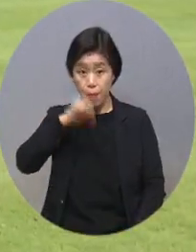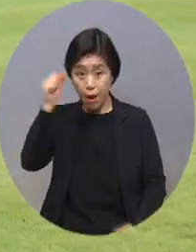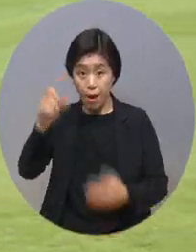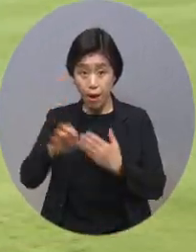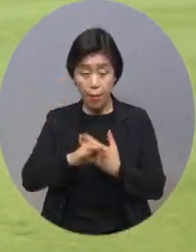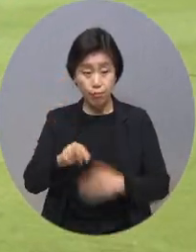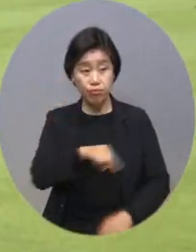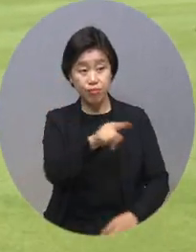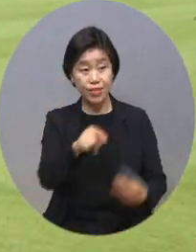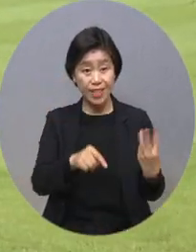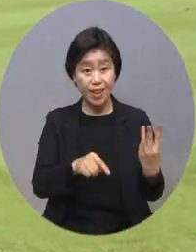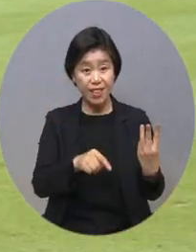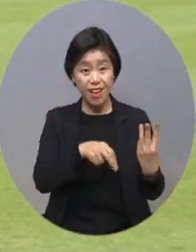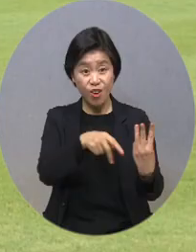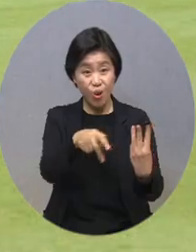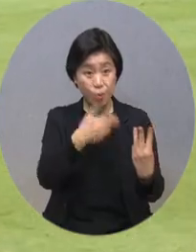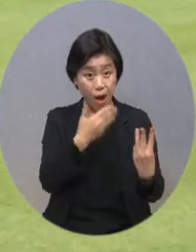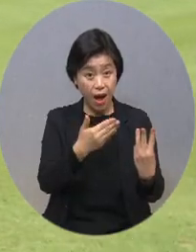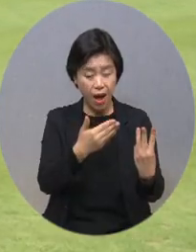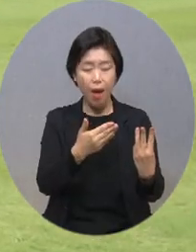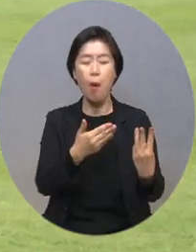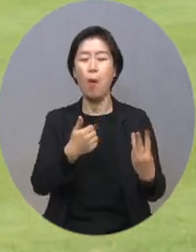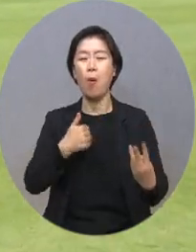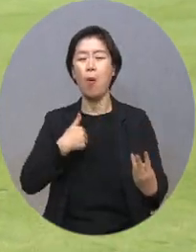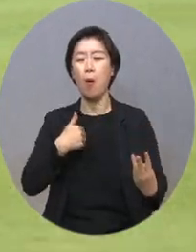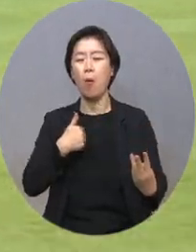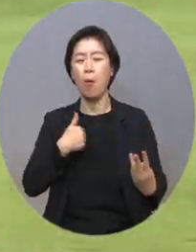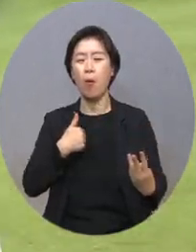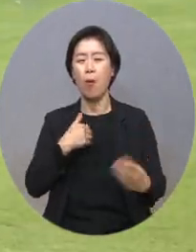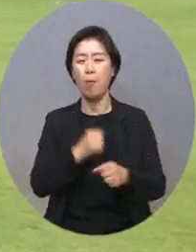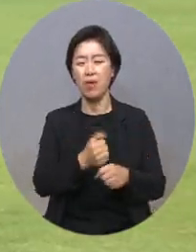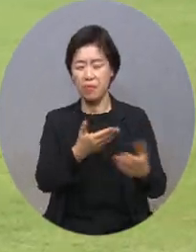아, 그럼요. 걷게 하겠습니다. 셋 다.